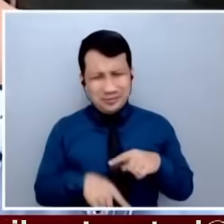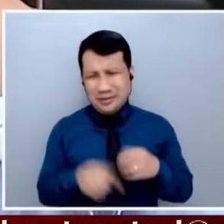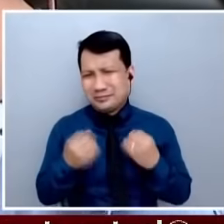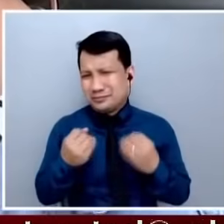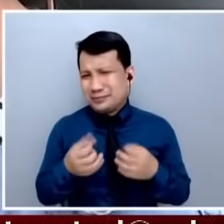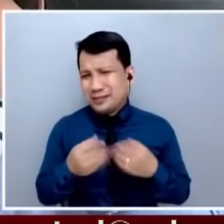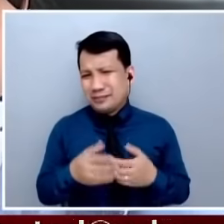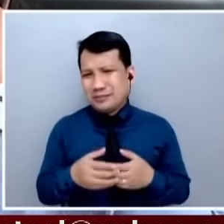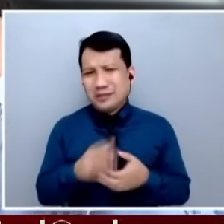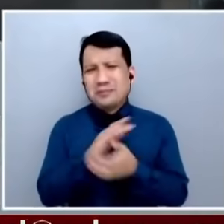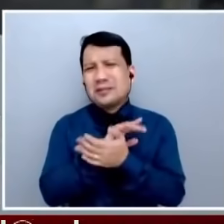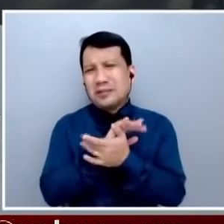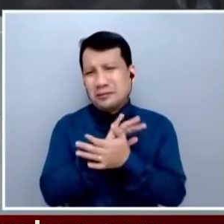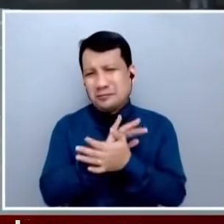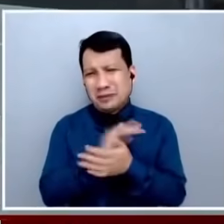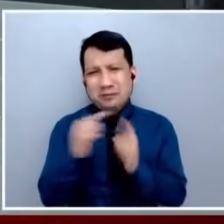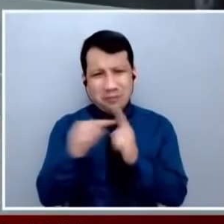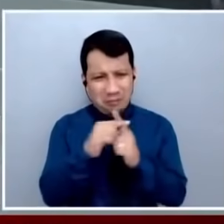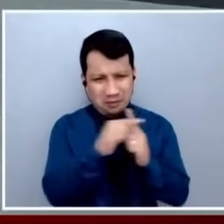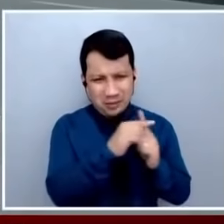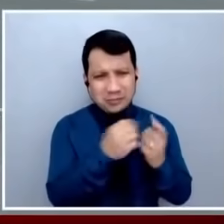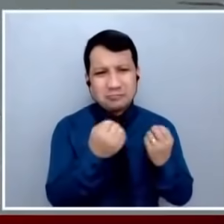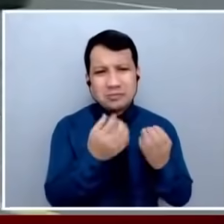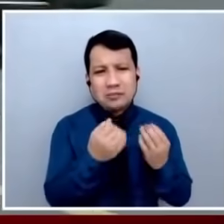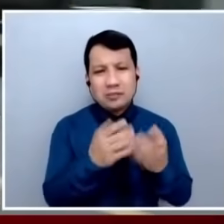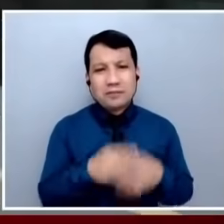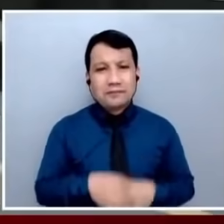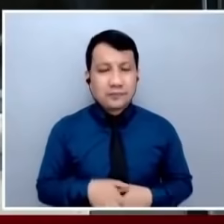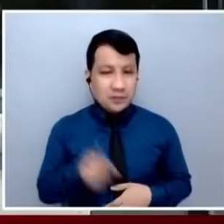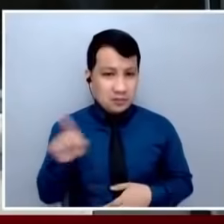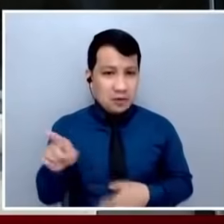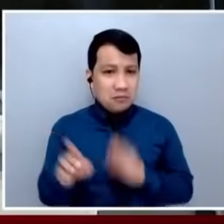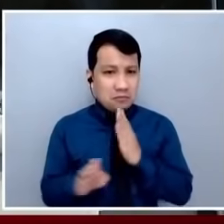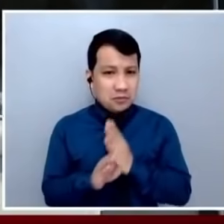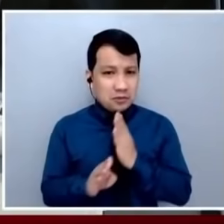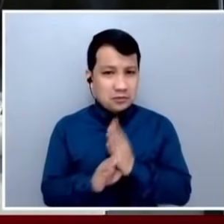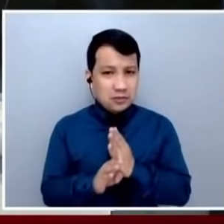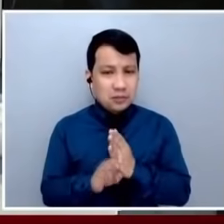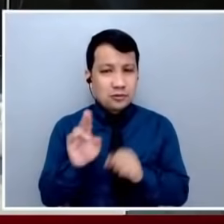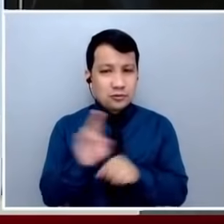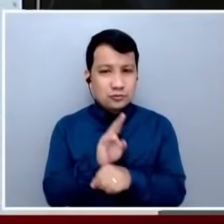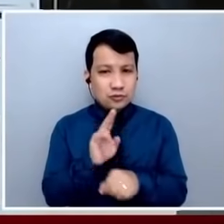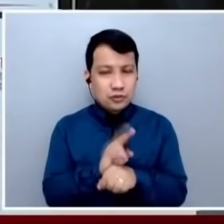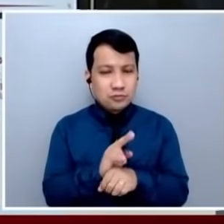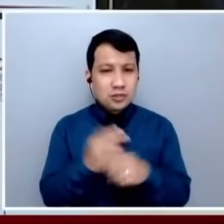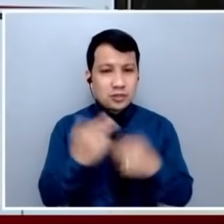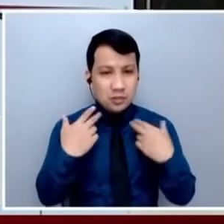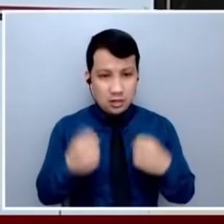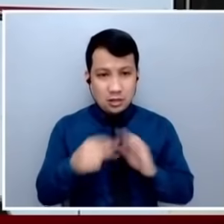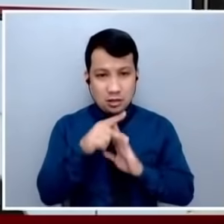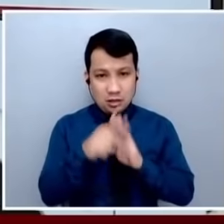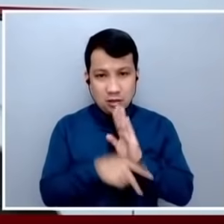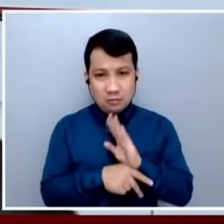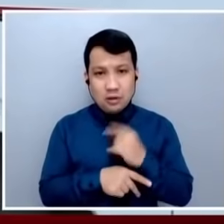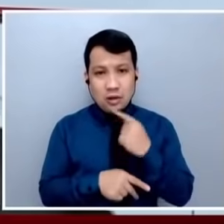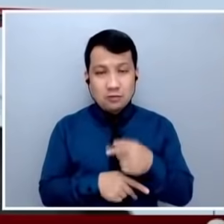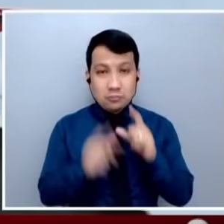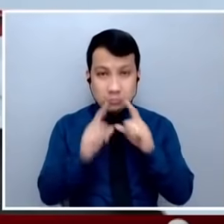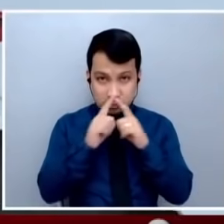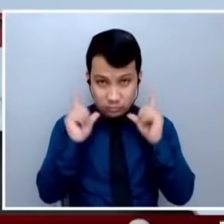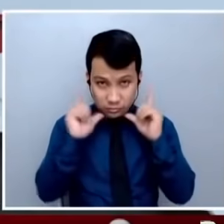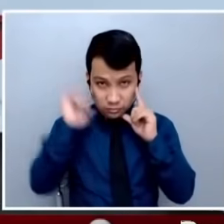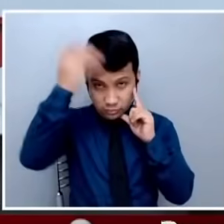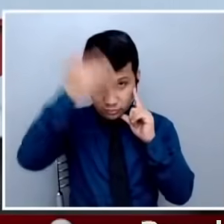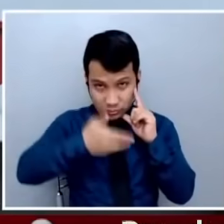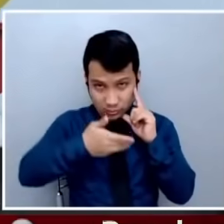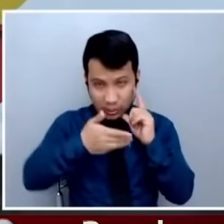pong COVID cases po. Tiniyak naman ang mga bus operators na gagana pa rin ang basic health protocols gaya ng pagsusot ng face shield at